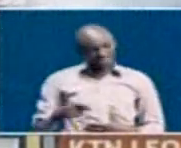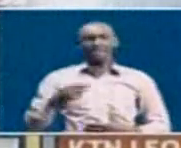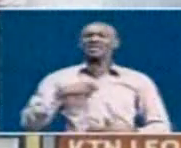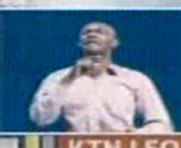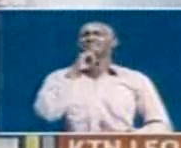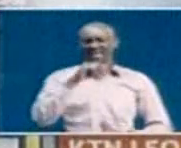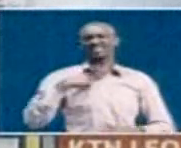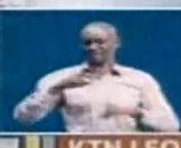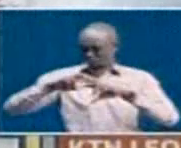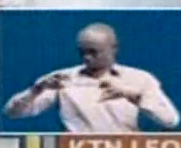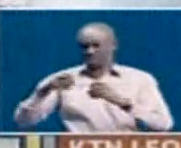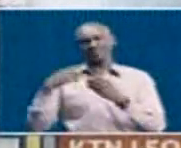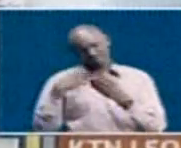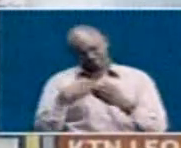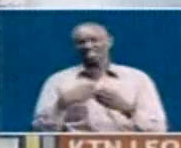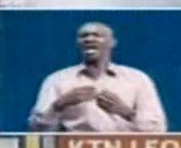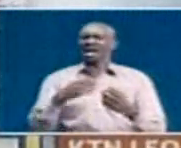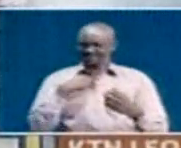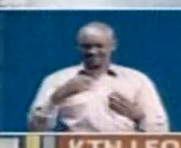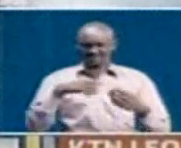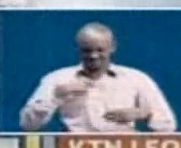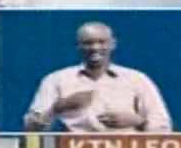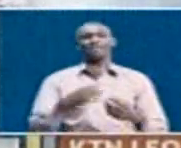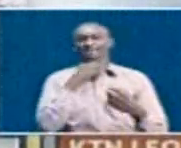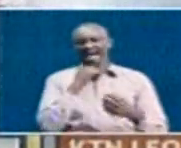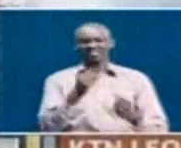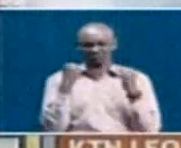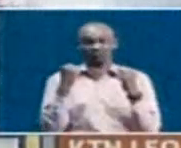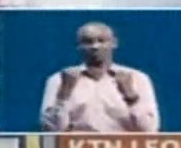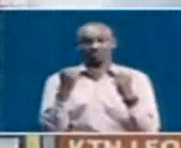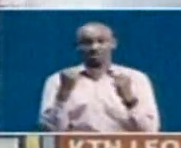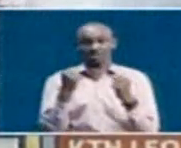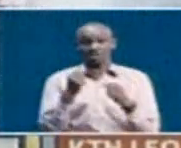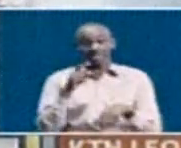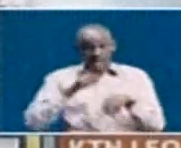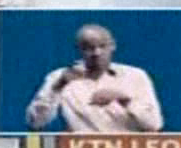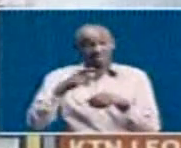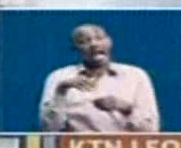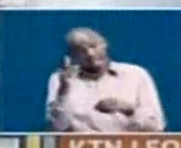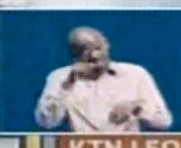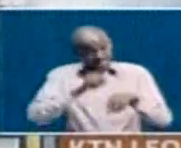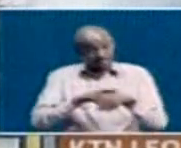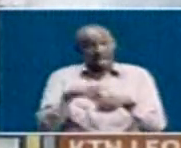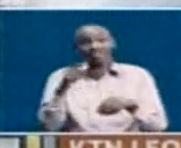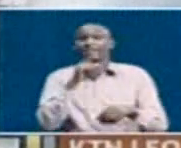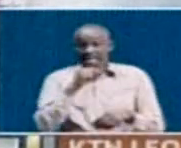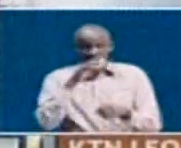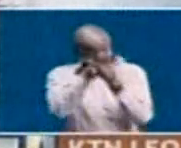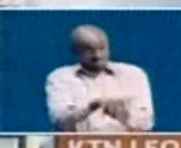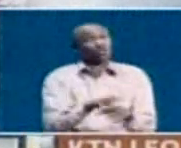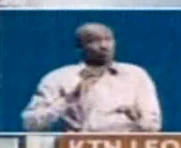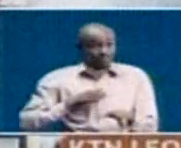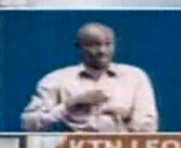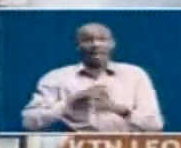mwanaume wakati napotafuta hadhi yangu ya kiume na kwa bado ipo juu. Ndio mnachukua fursa hiyo kutukandamiza sisi wanawake. Ndio, kuna baadhi